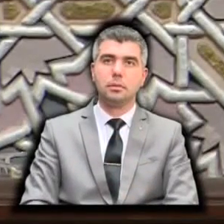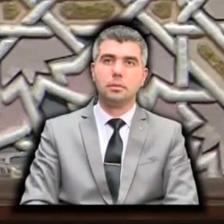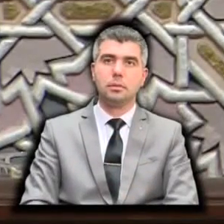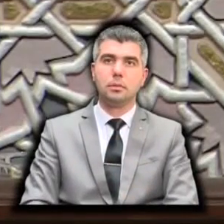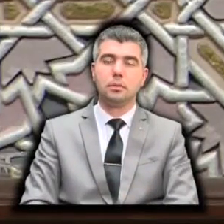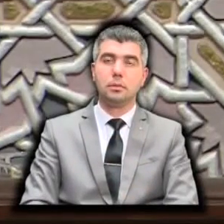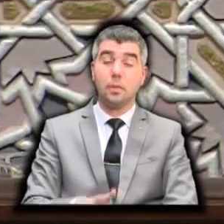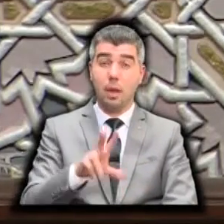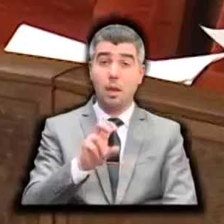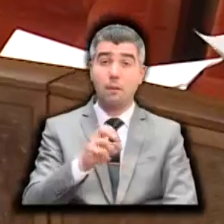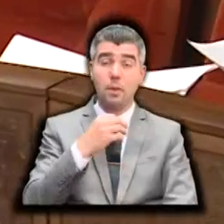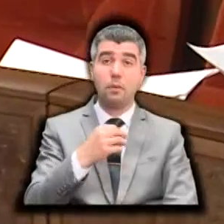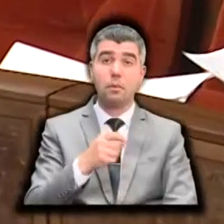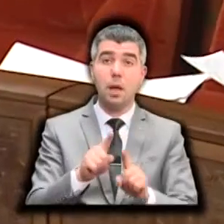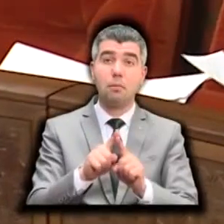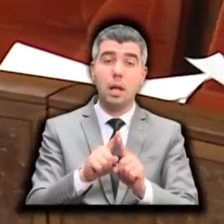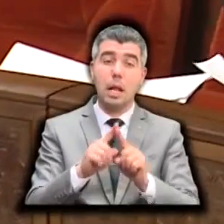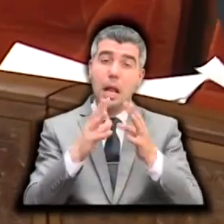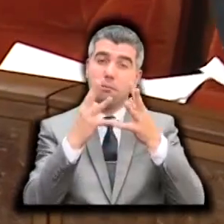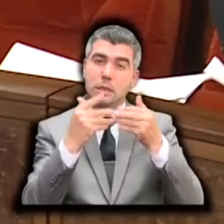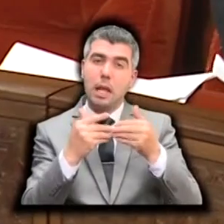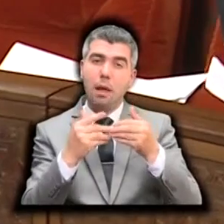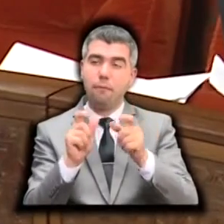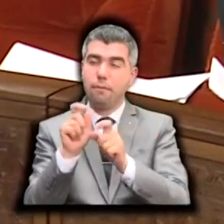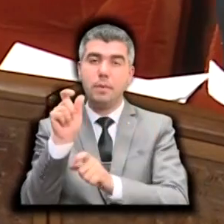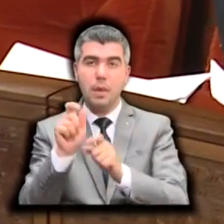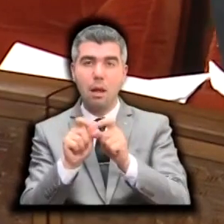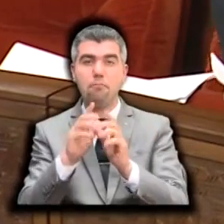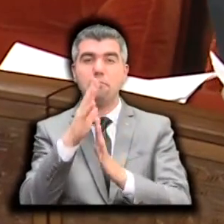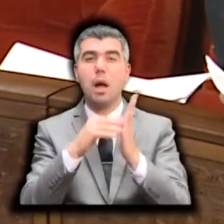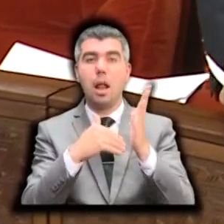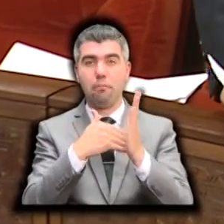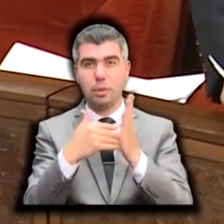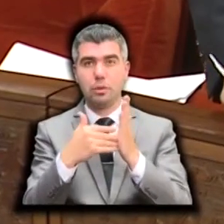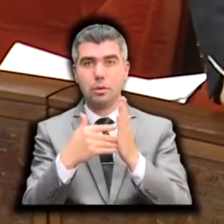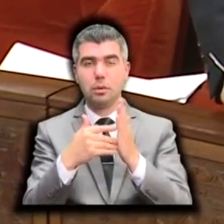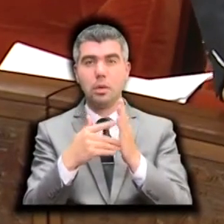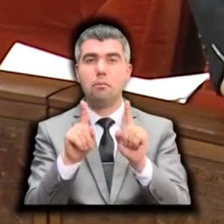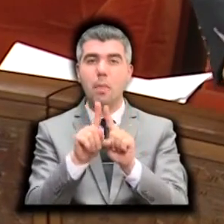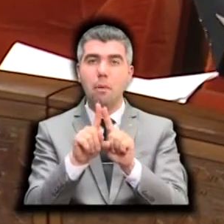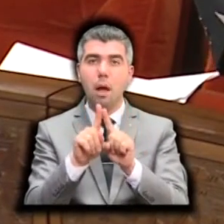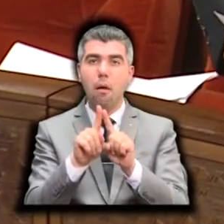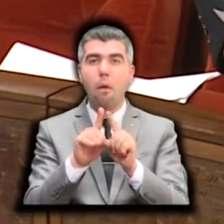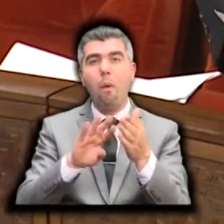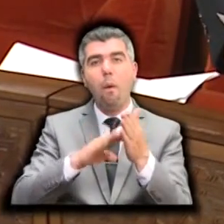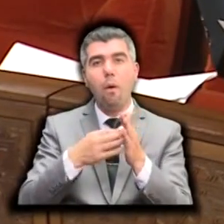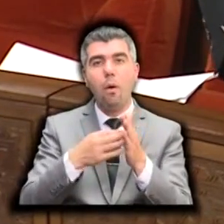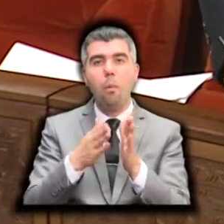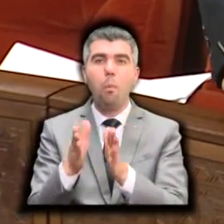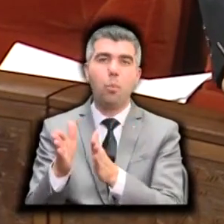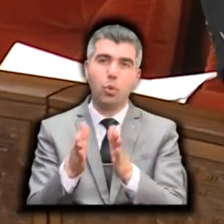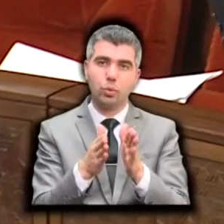خصكم تعرفوا بلي واحد العدد ديال البرامج مستقله وحده على وحده،